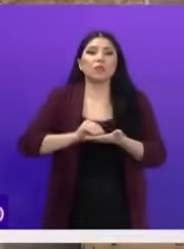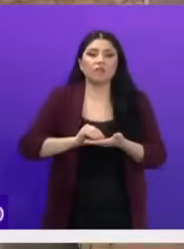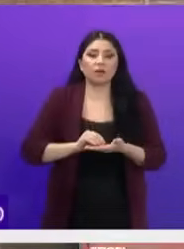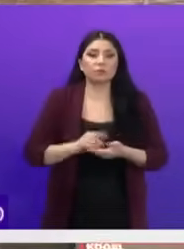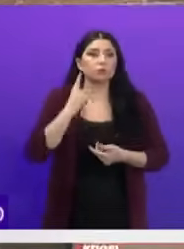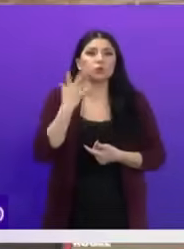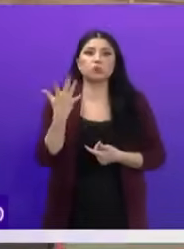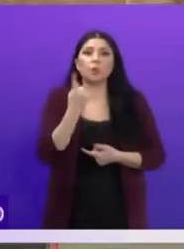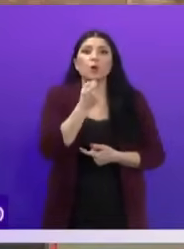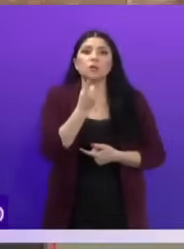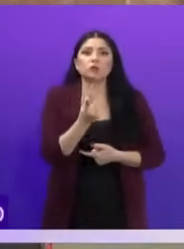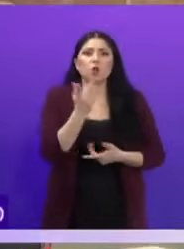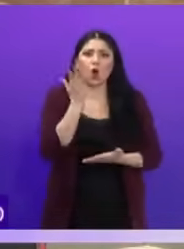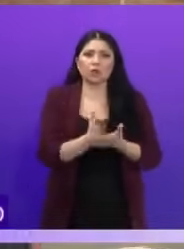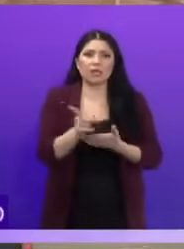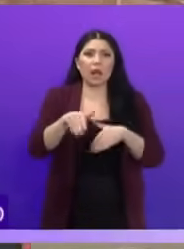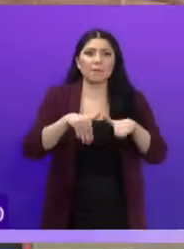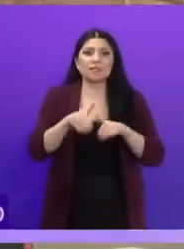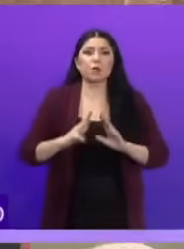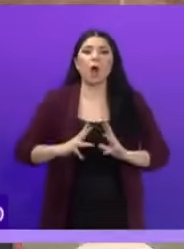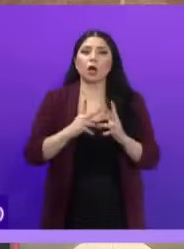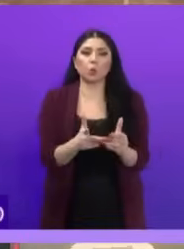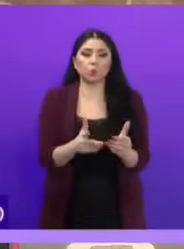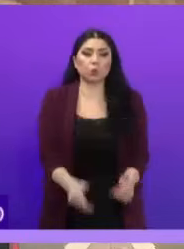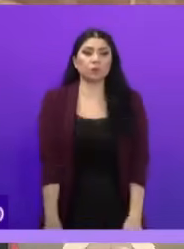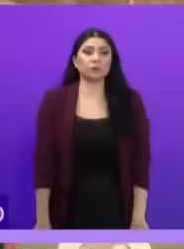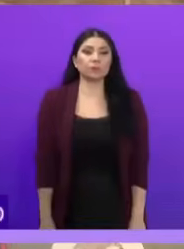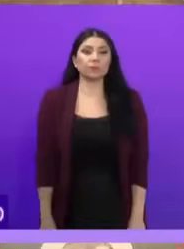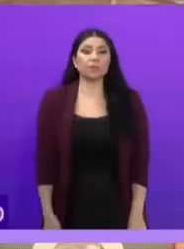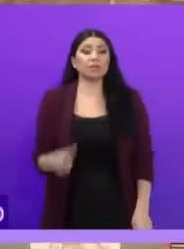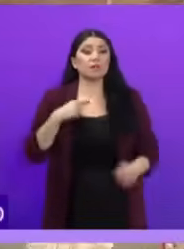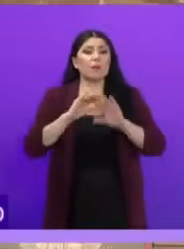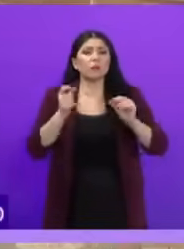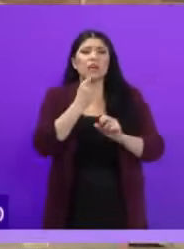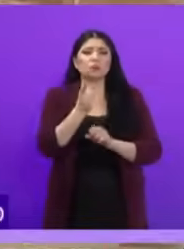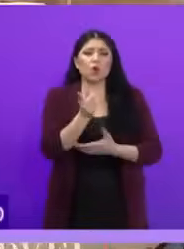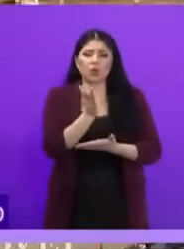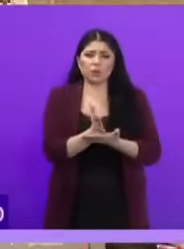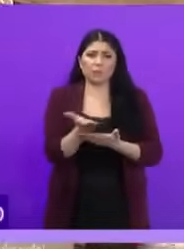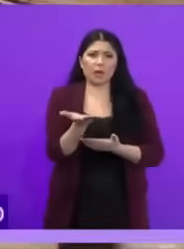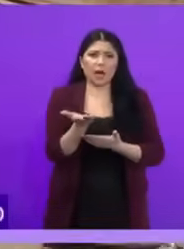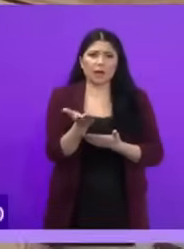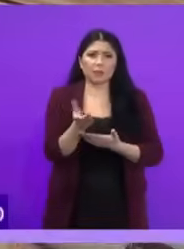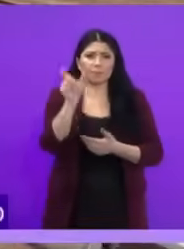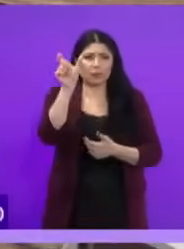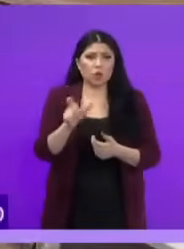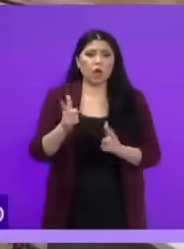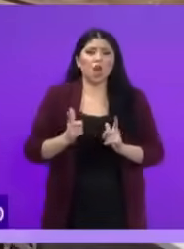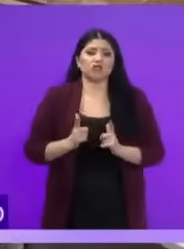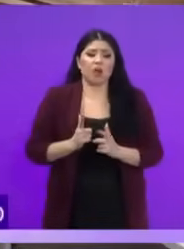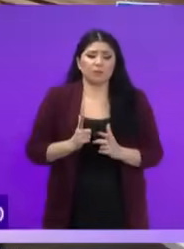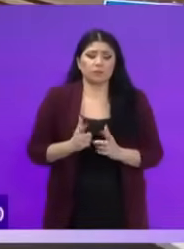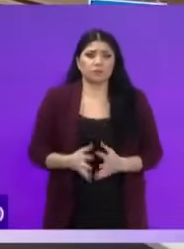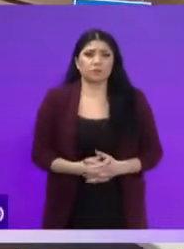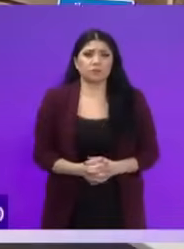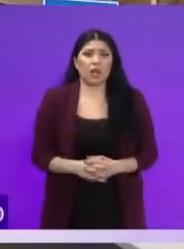Nu avem un răspuns ferm din partea Ministerului Agriculturii. Sunt mai multe răspunsuri ferme pe care fermierii le așteaptă. Deci, practic, a